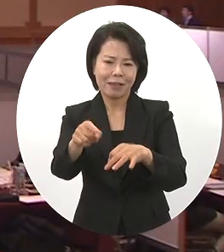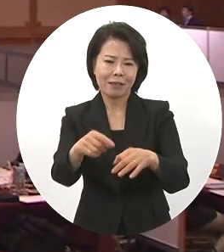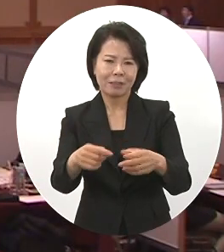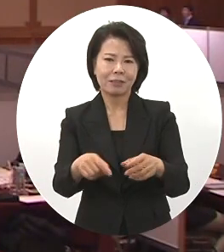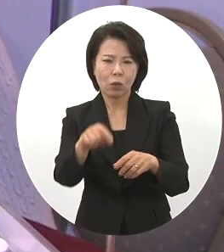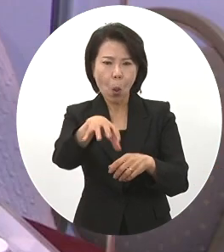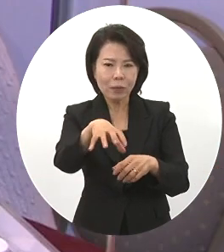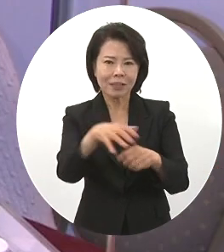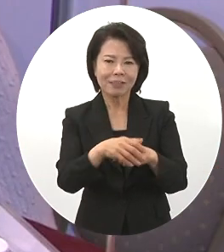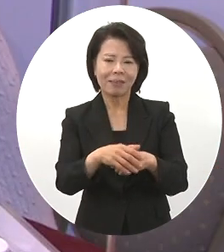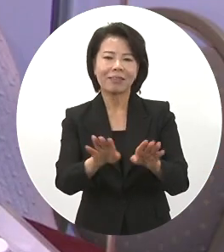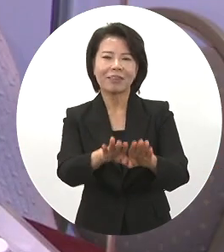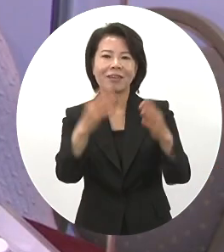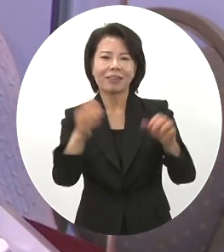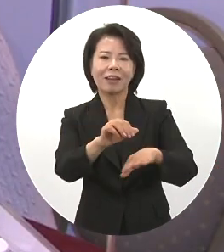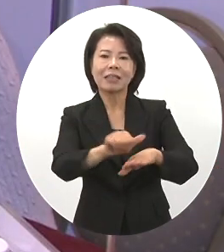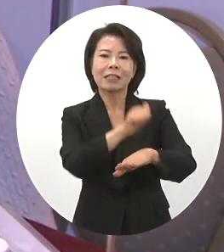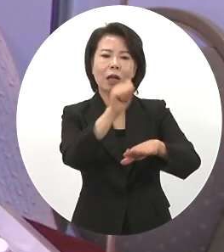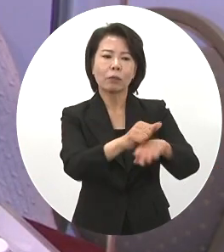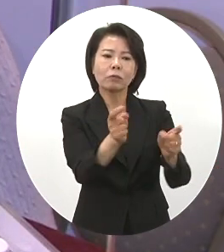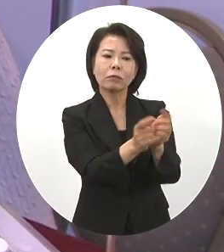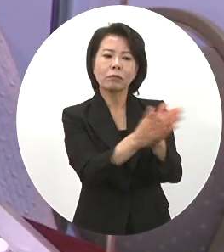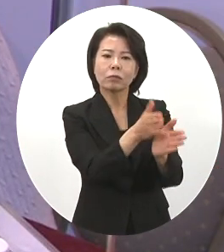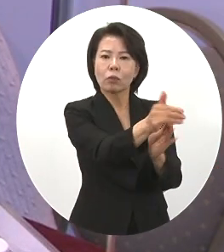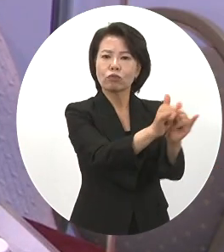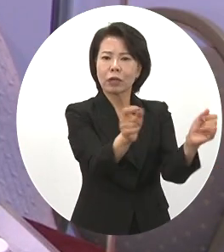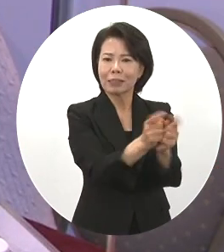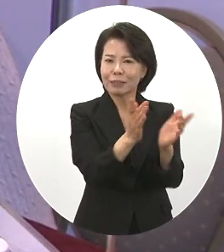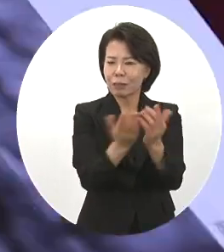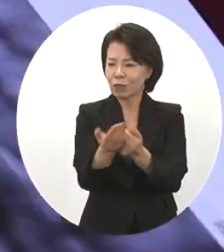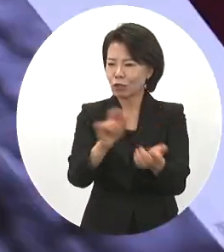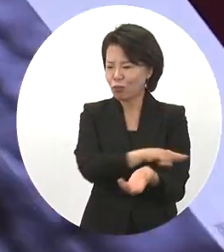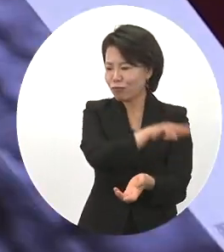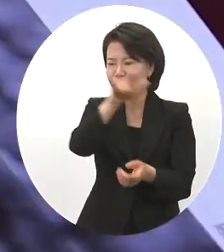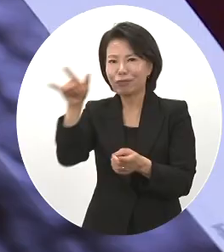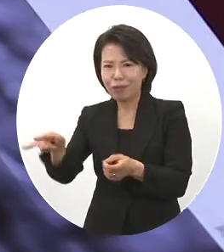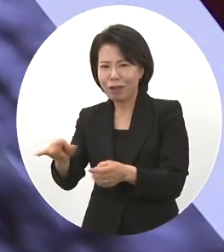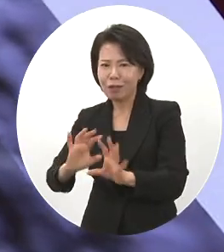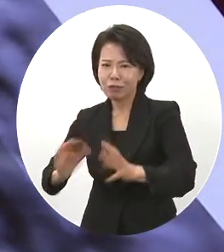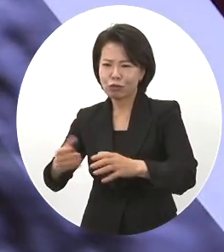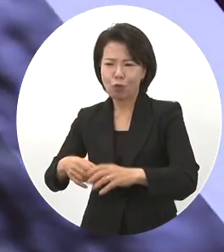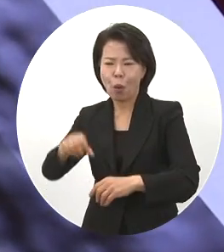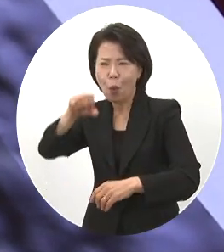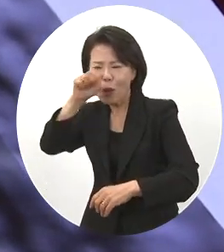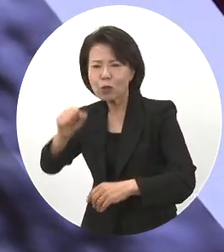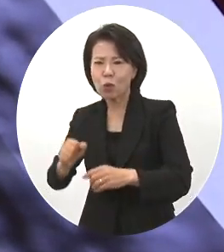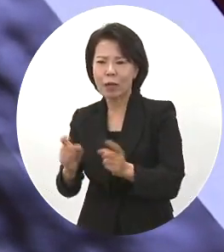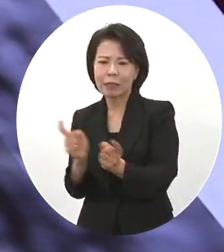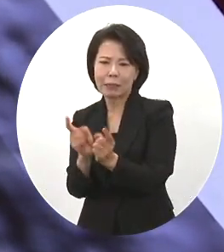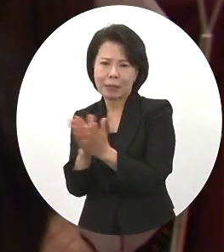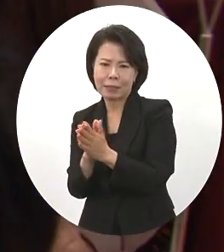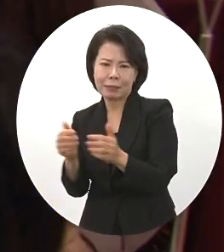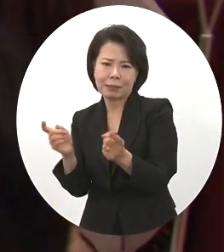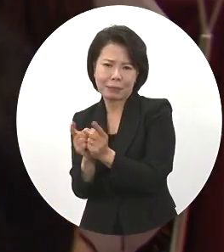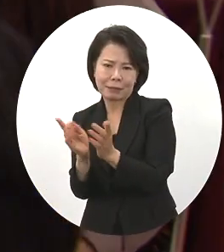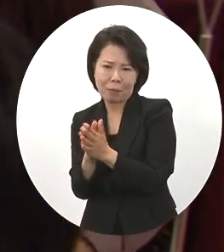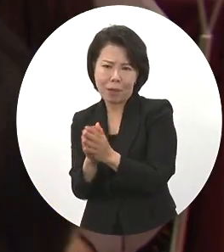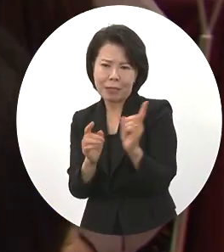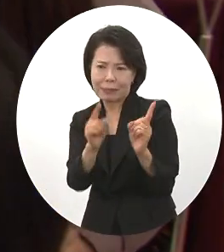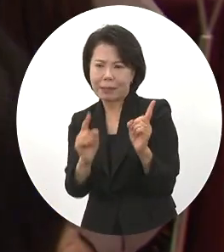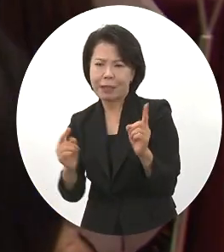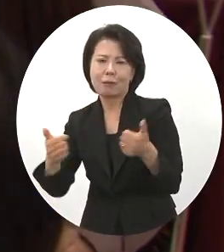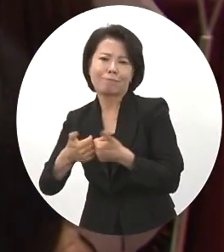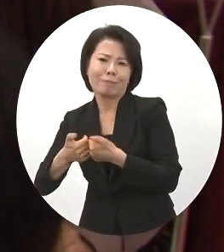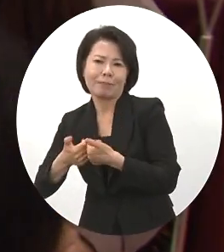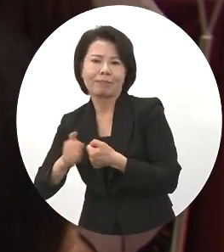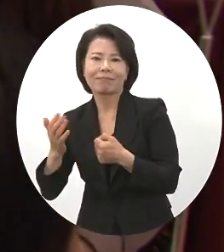제주경제통상진흥원에서 열리는데요. 싱가포르 현지 바이어가 제주를 방문해 도내 수출 유망 기업과 1:1 맞춤형 상담을